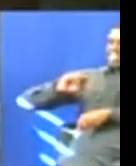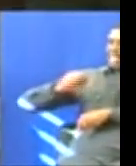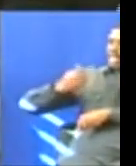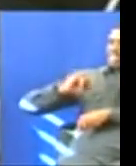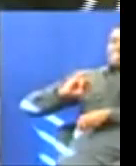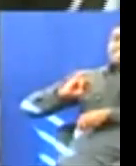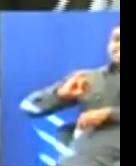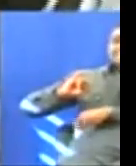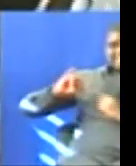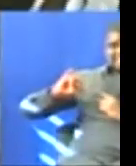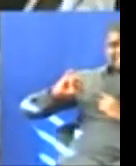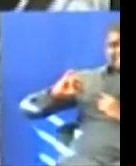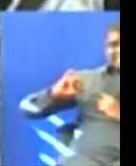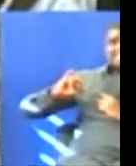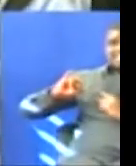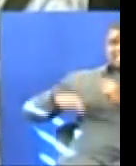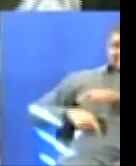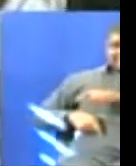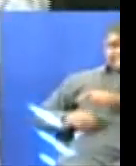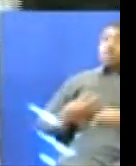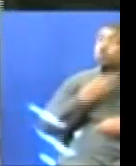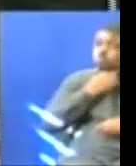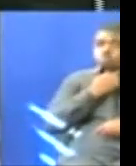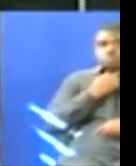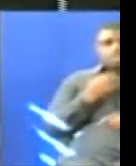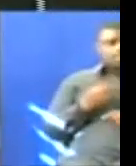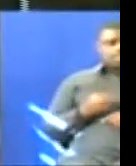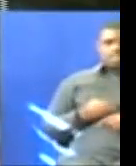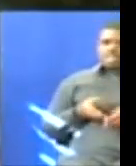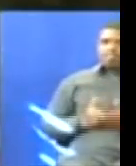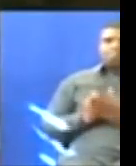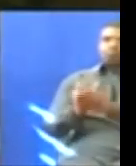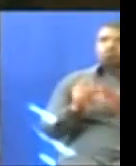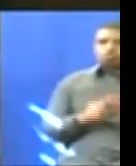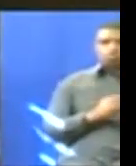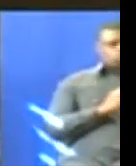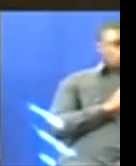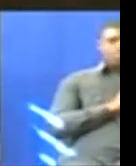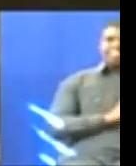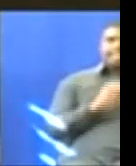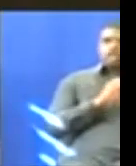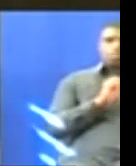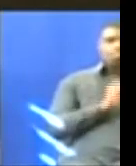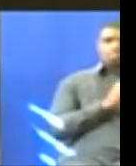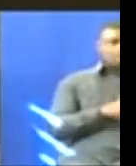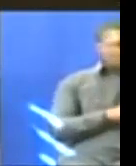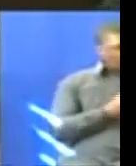Lakini pale kivuko kimekwama, kivuko kile pamoja na kile kivuko cha Ukara na kivuko cha Chato, hali haiendi vizuri sana kwa